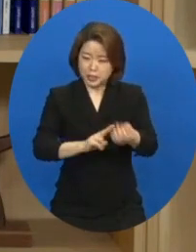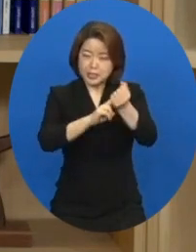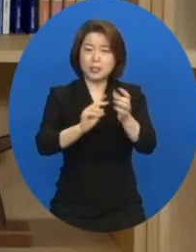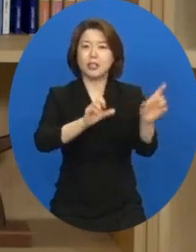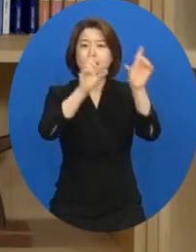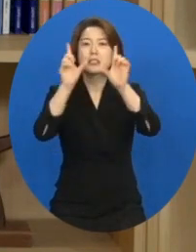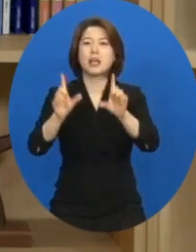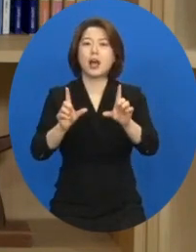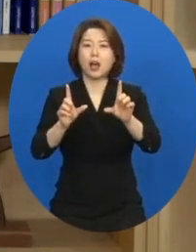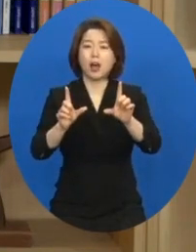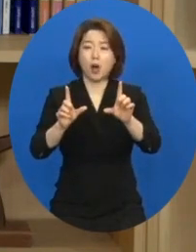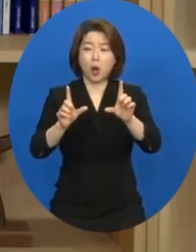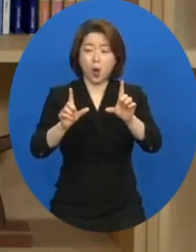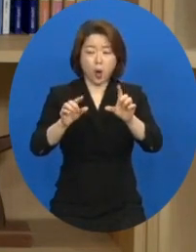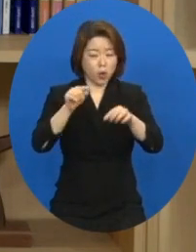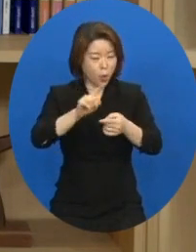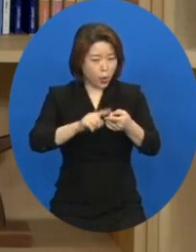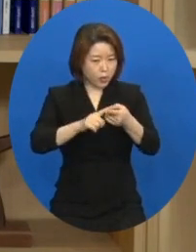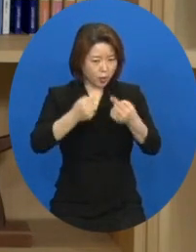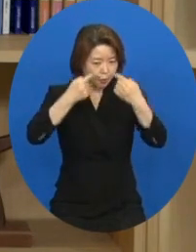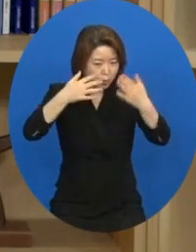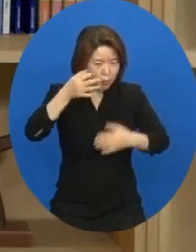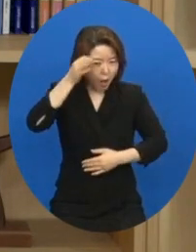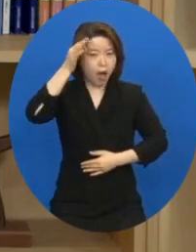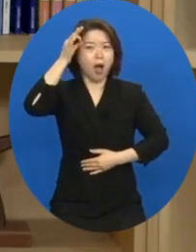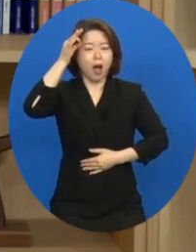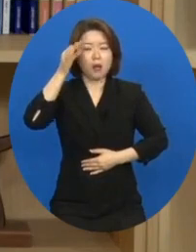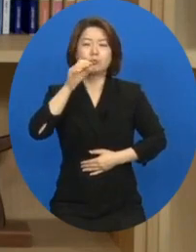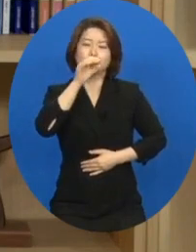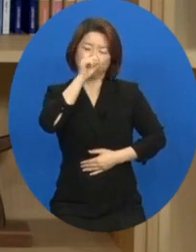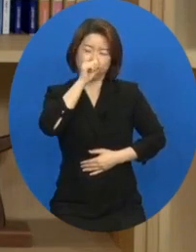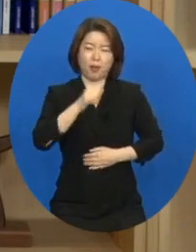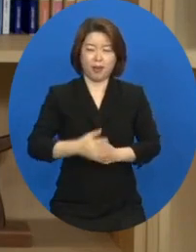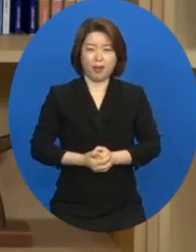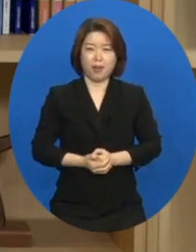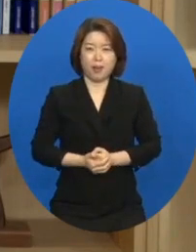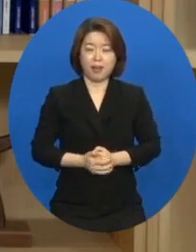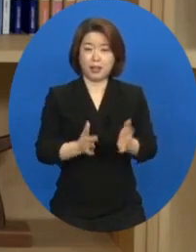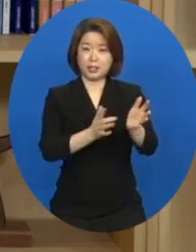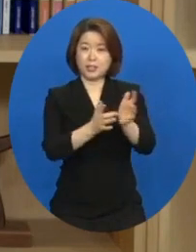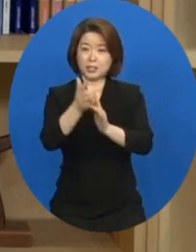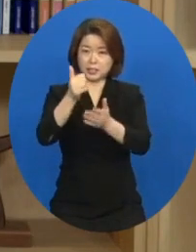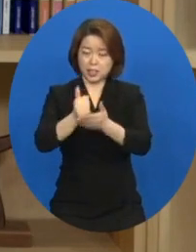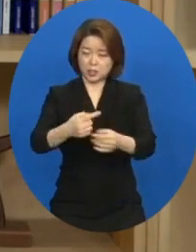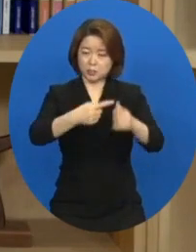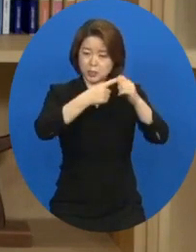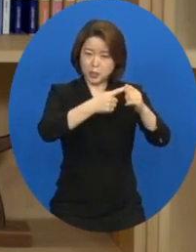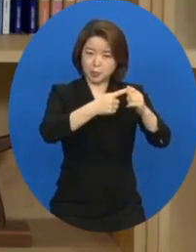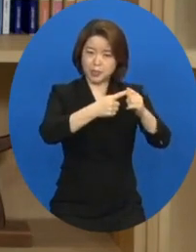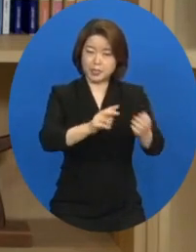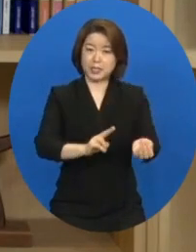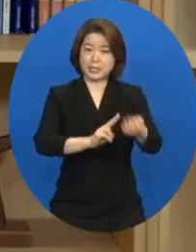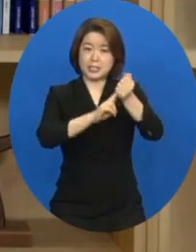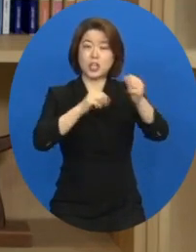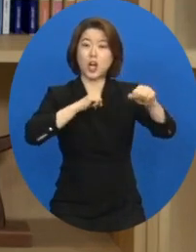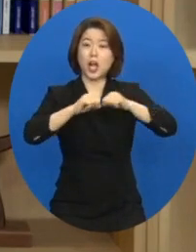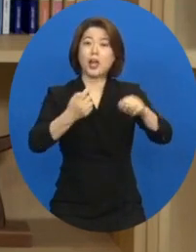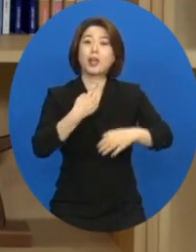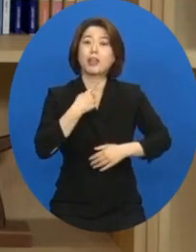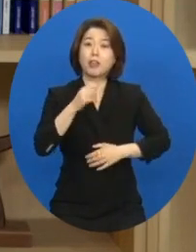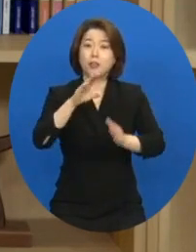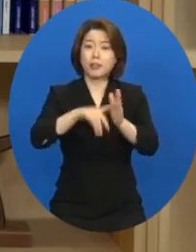살고 있음을 분명하게 깨달을 수 있게 되기를 원합니다 예수님께서 첫 번째 이적을 행하셨던